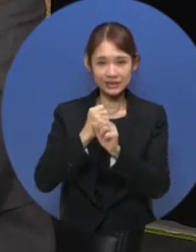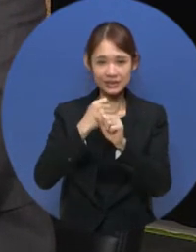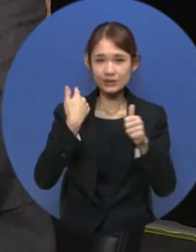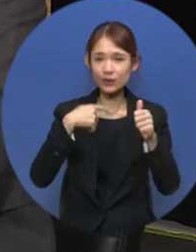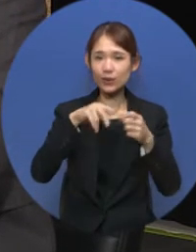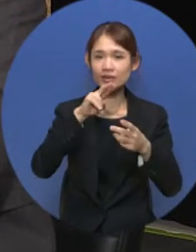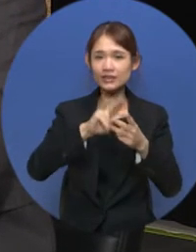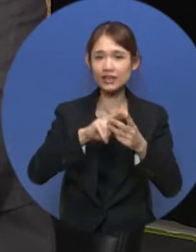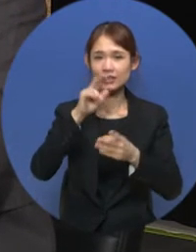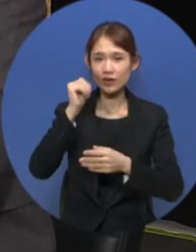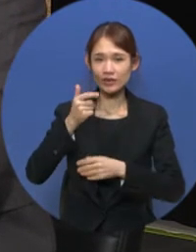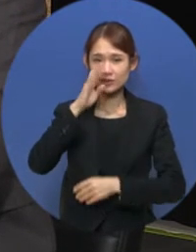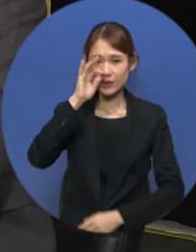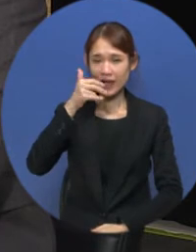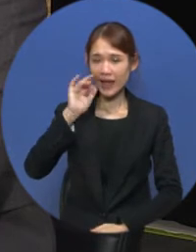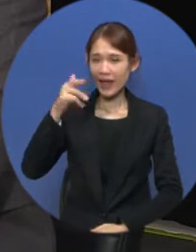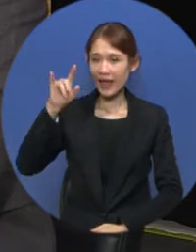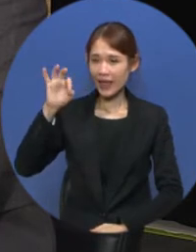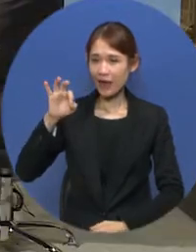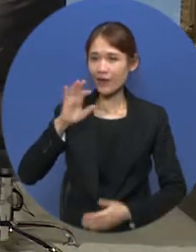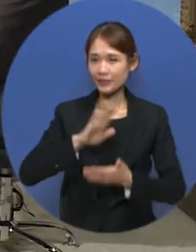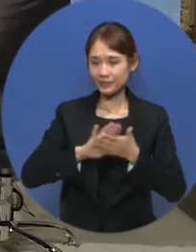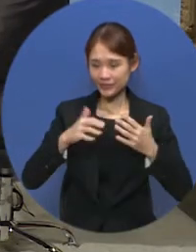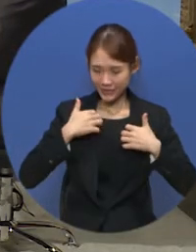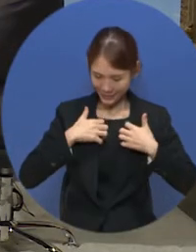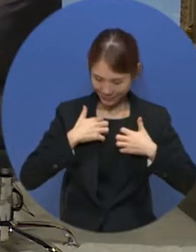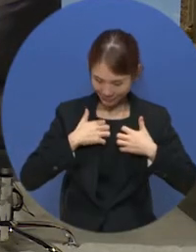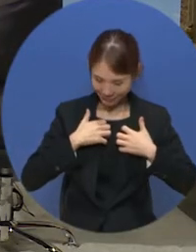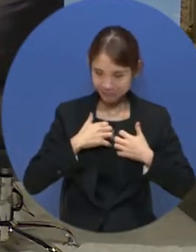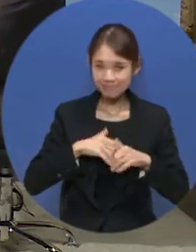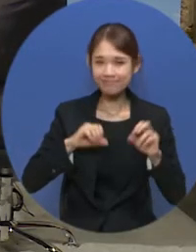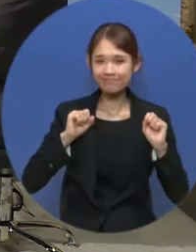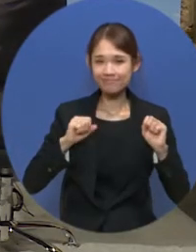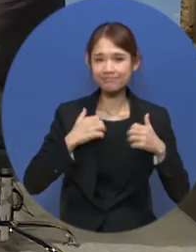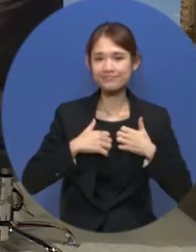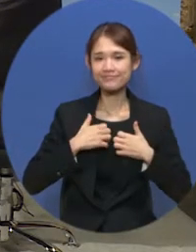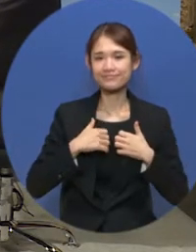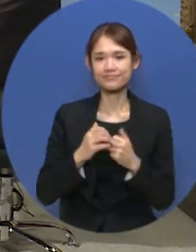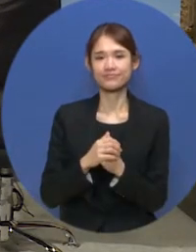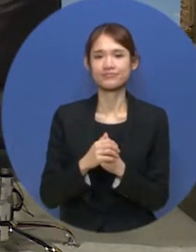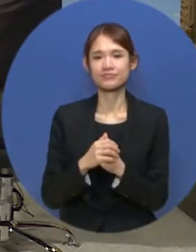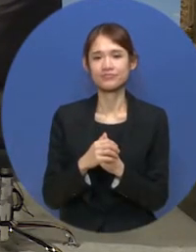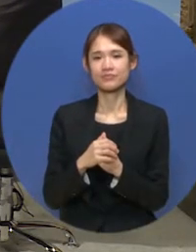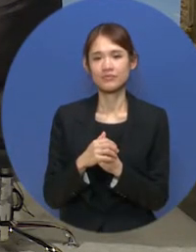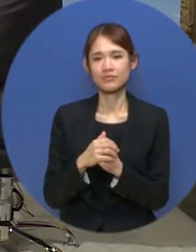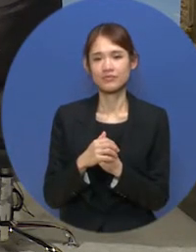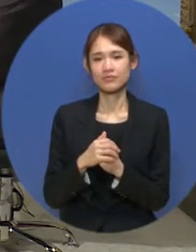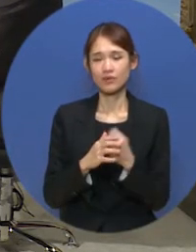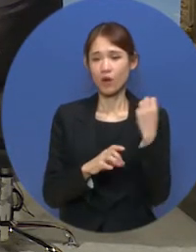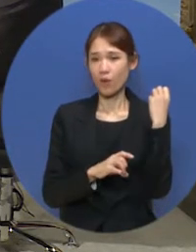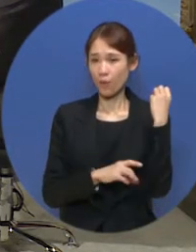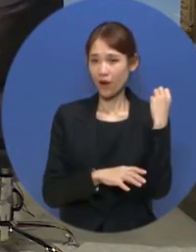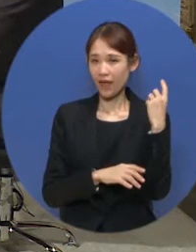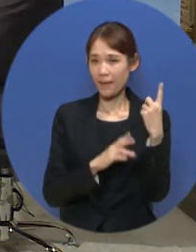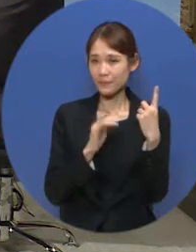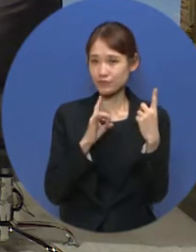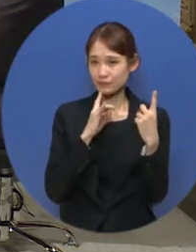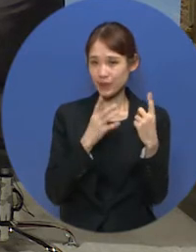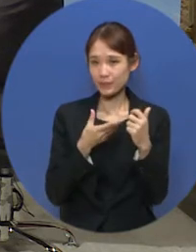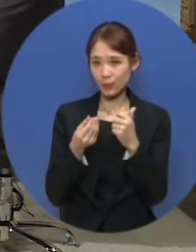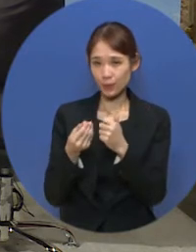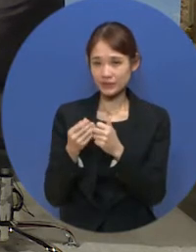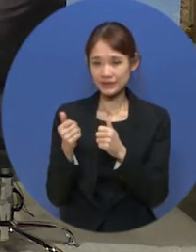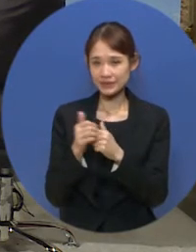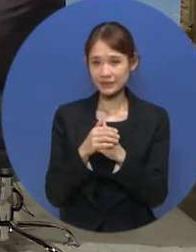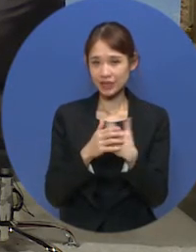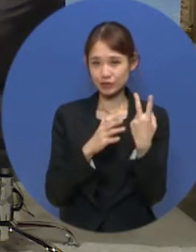한국장애인식개선교육센터장 최혜영입니다. 만나서 반갑습니다. 네, 반갑습니다. 저희가 원래는 한 분을 모시고 진행을